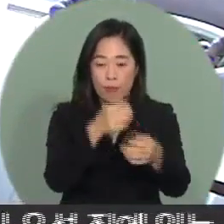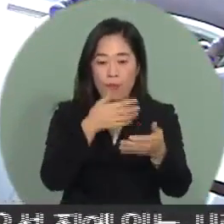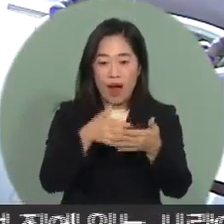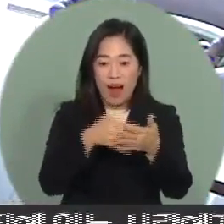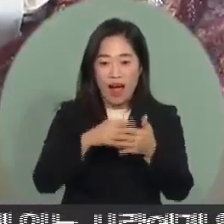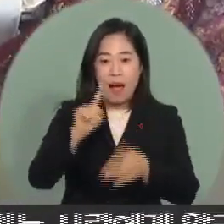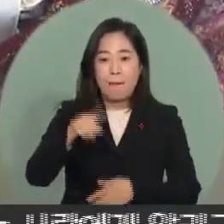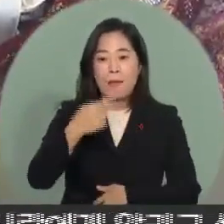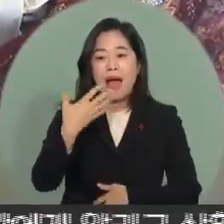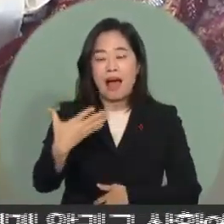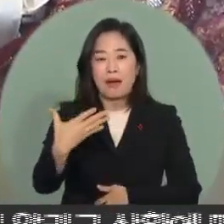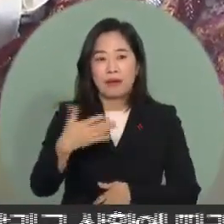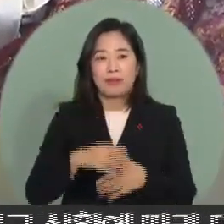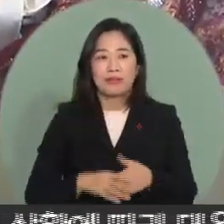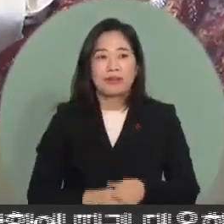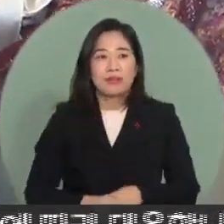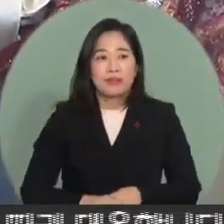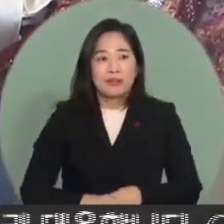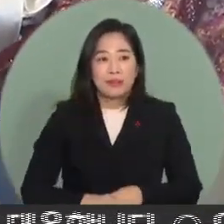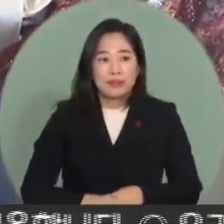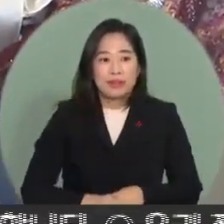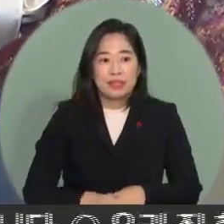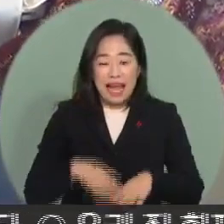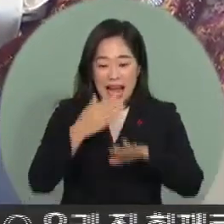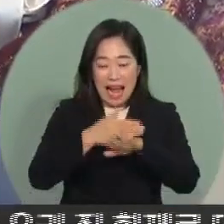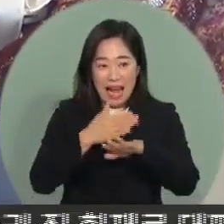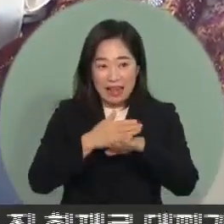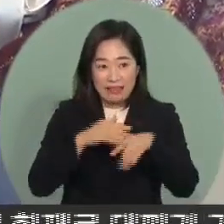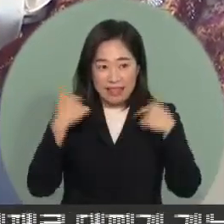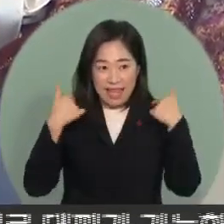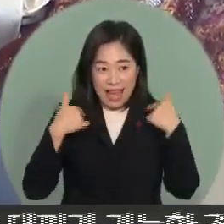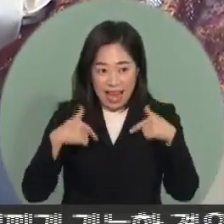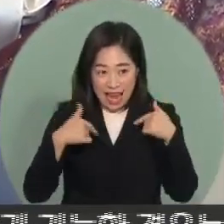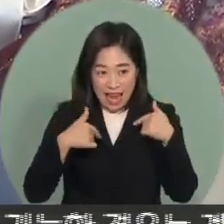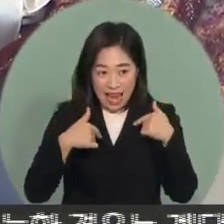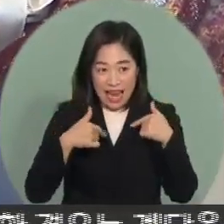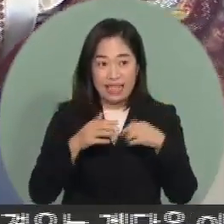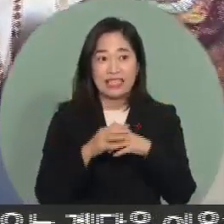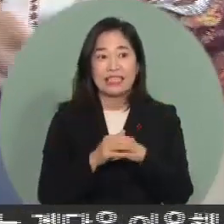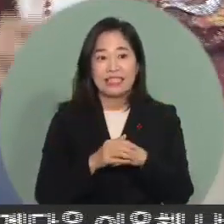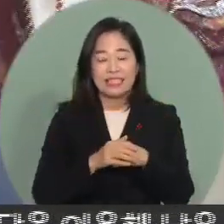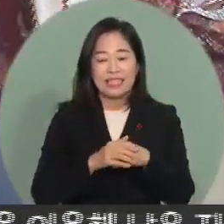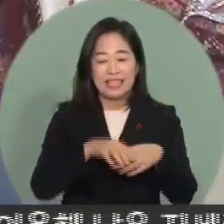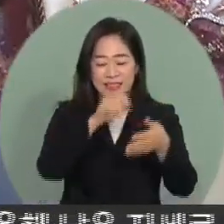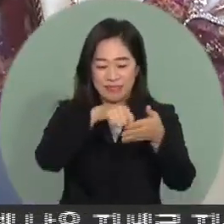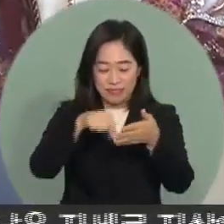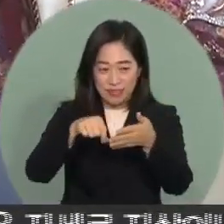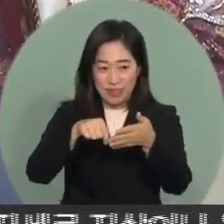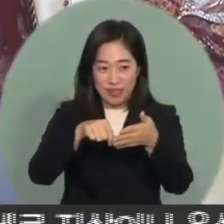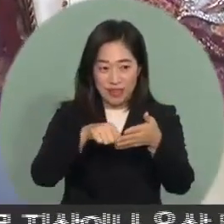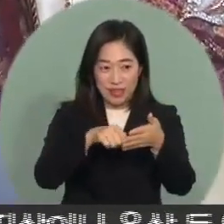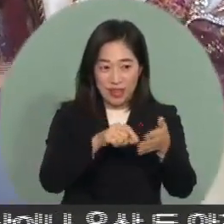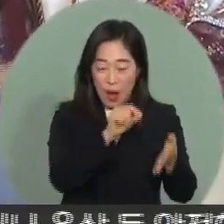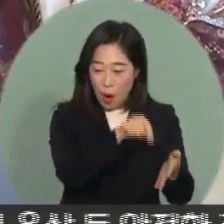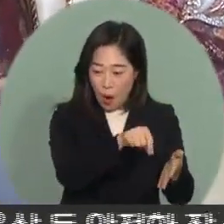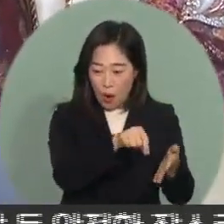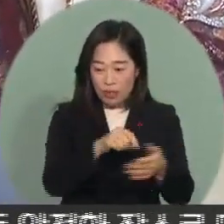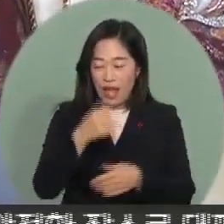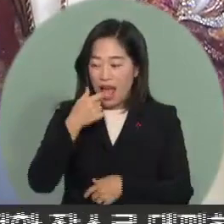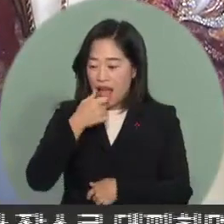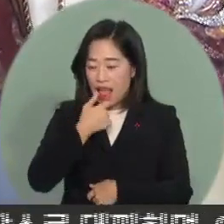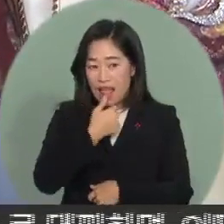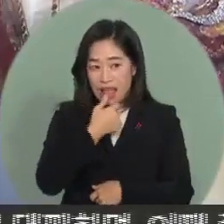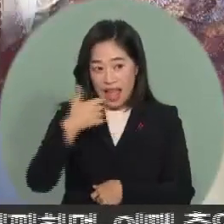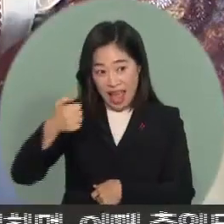109점입니다. 일기 쓰던 볼펜으로 한쪽엔 일기 쓰고 이 작품에다 이제 볼펜으로